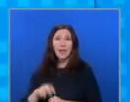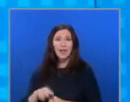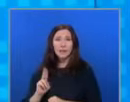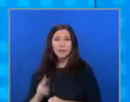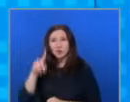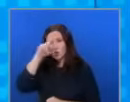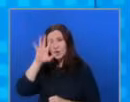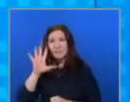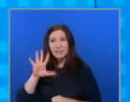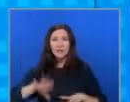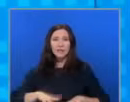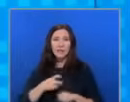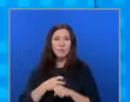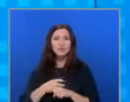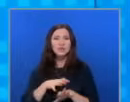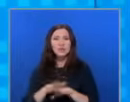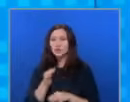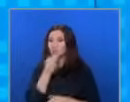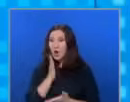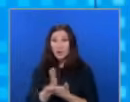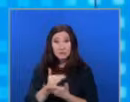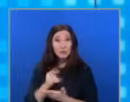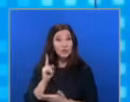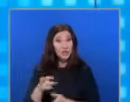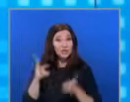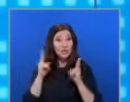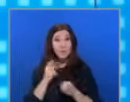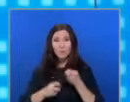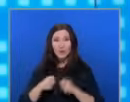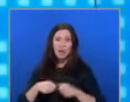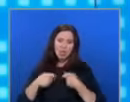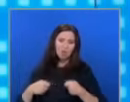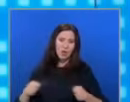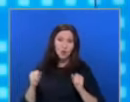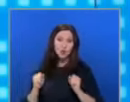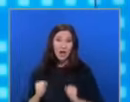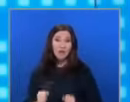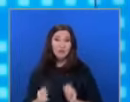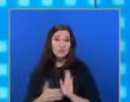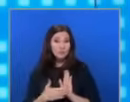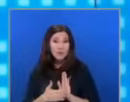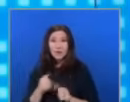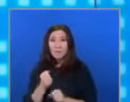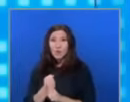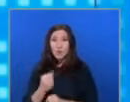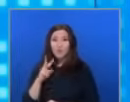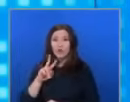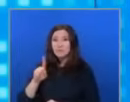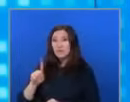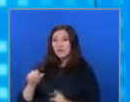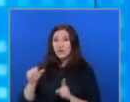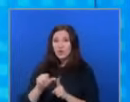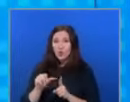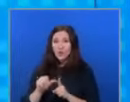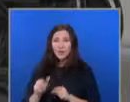болница. Системата за случайно разпределение, която трябваше да реши проблема с дългото чакане за освидетелстване, работи от 21